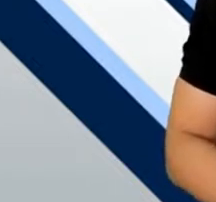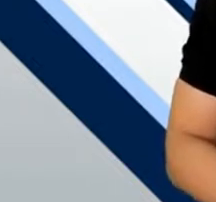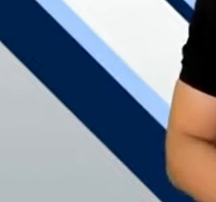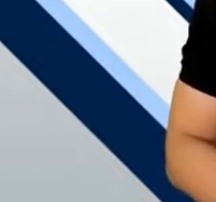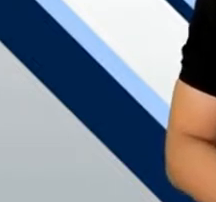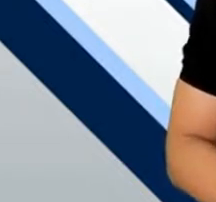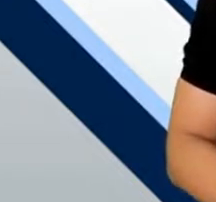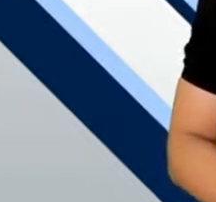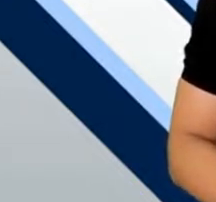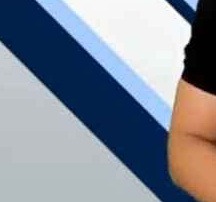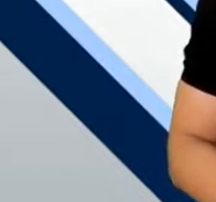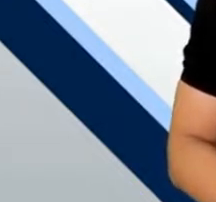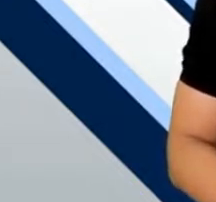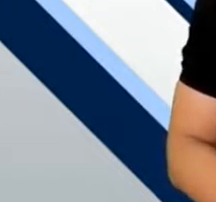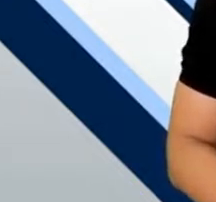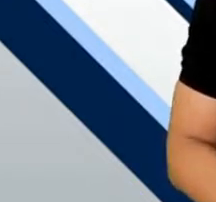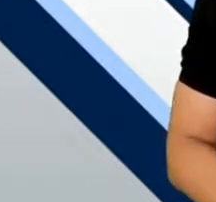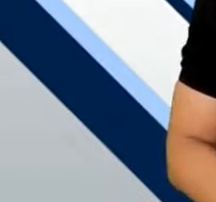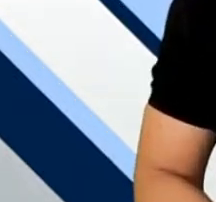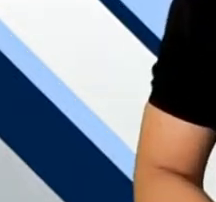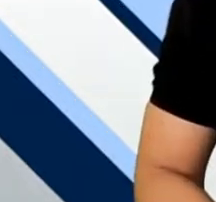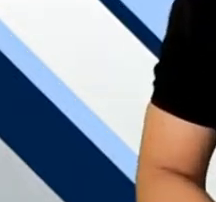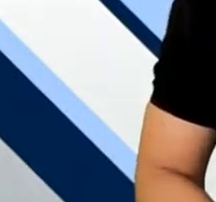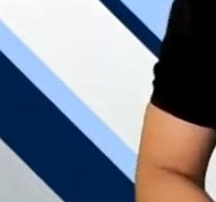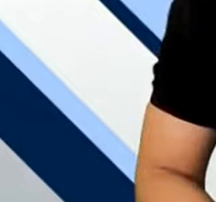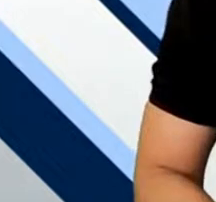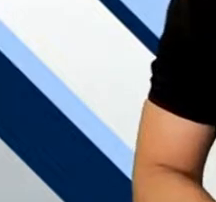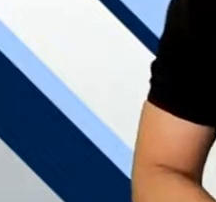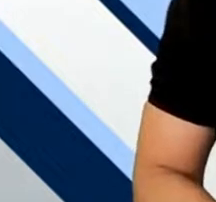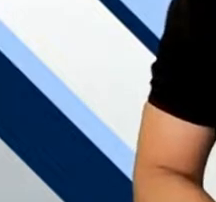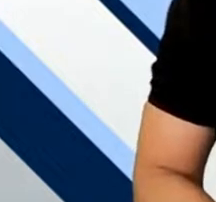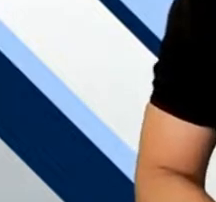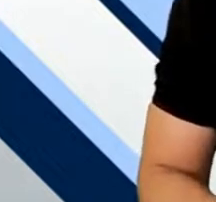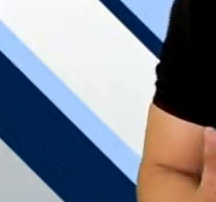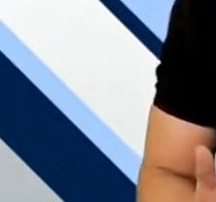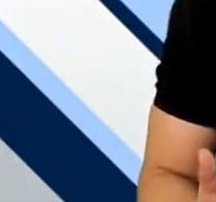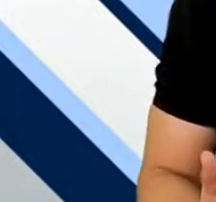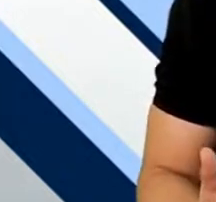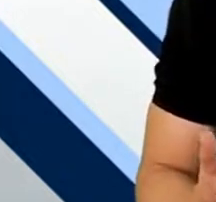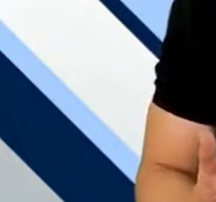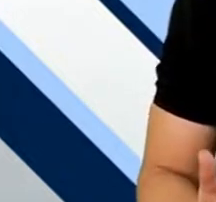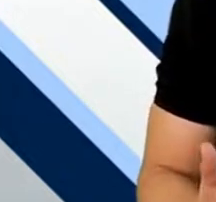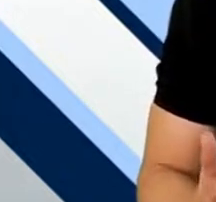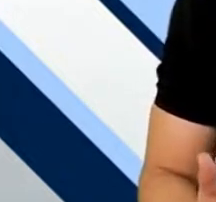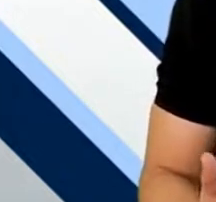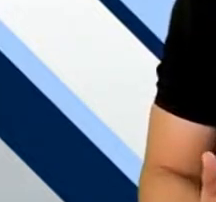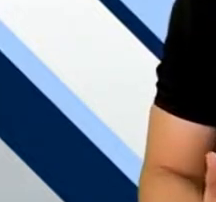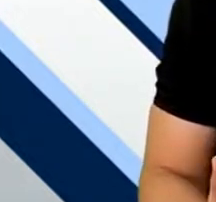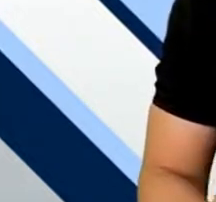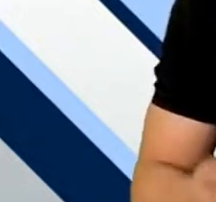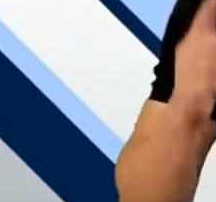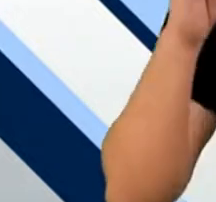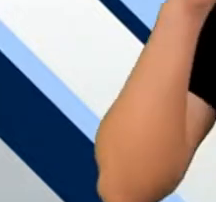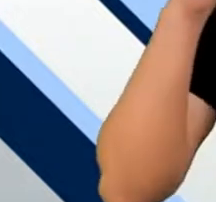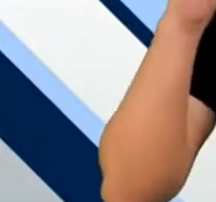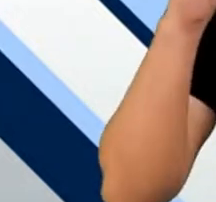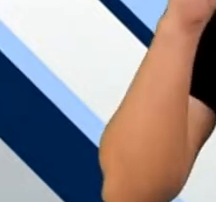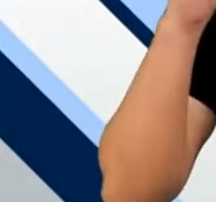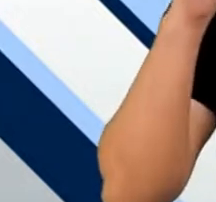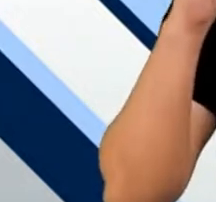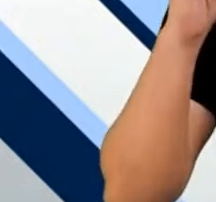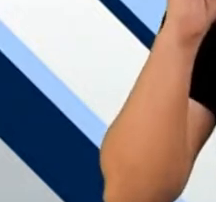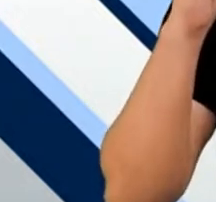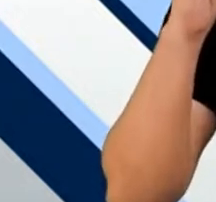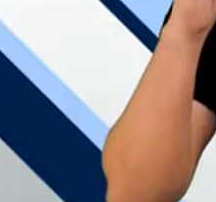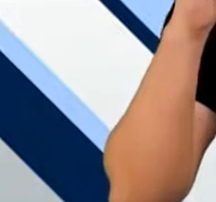meet in learning new knowledge and skills. So, let us prepare our modules, pen and paper, ready your